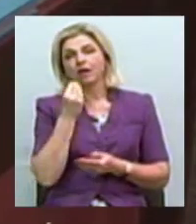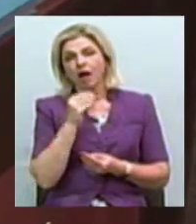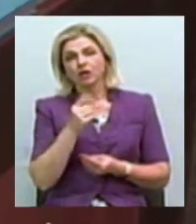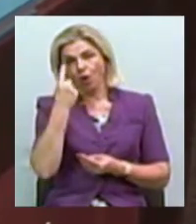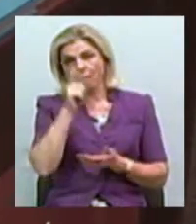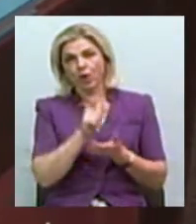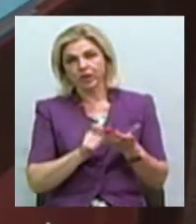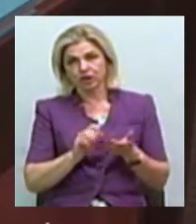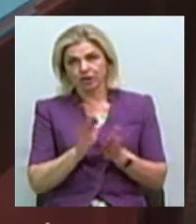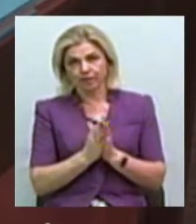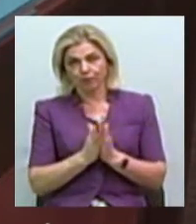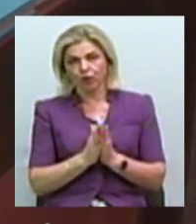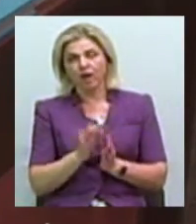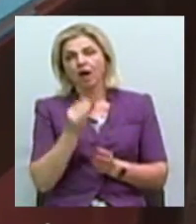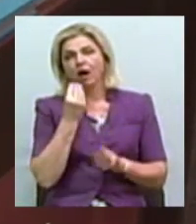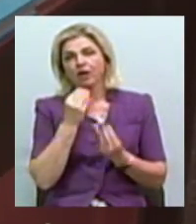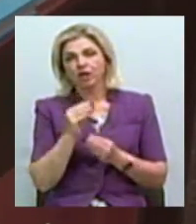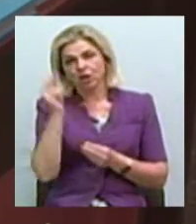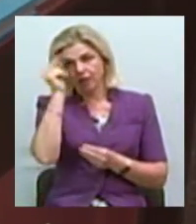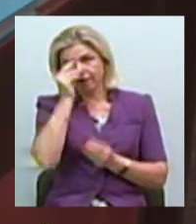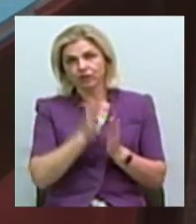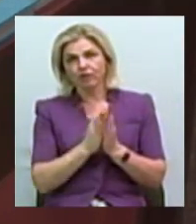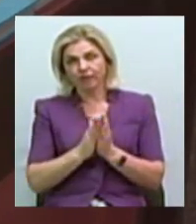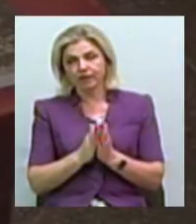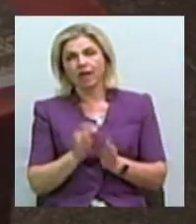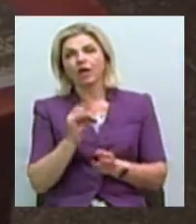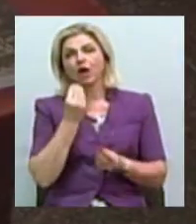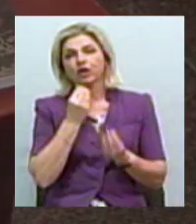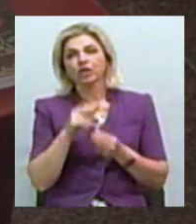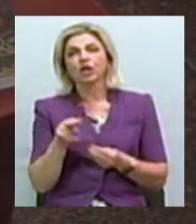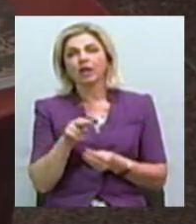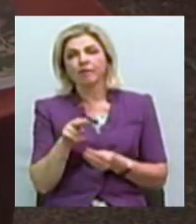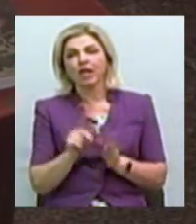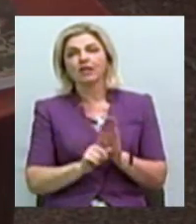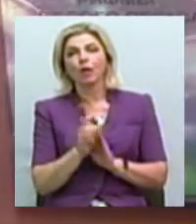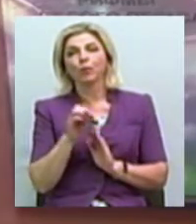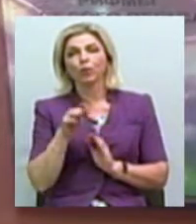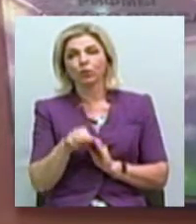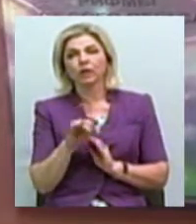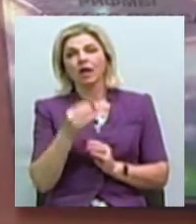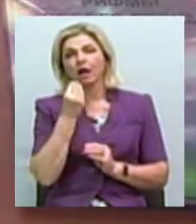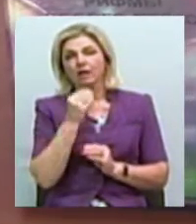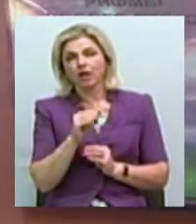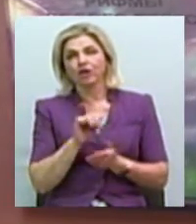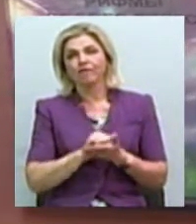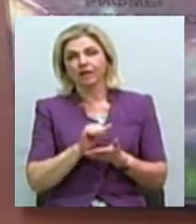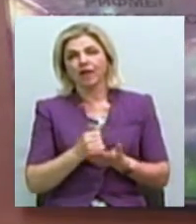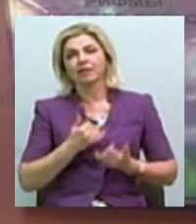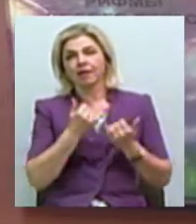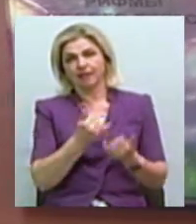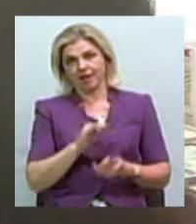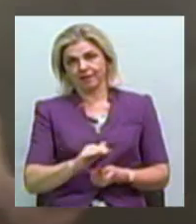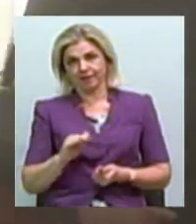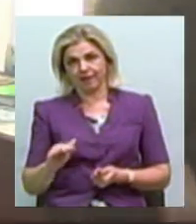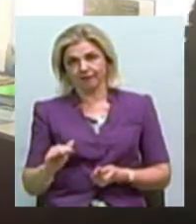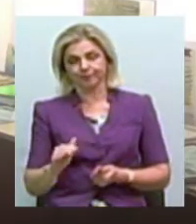поетична збірка, краще навчальне видання або підручник, кращий літературний дебют та краще видання для дітей. Книга